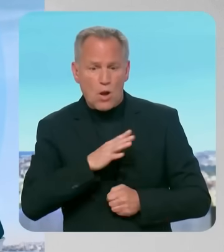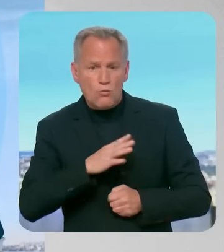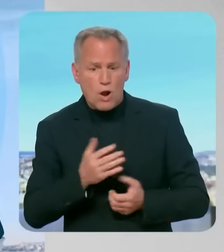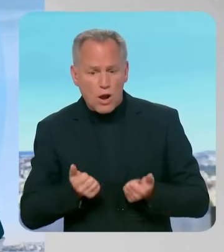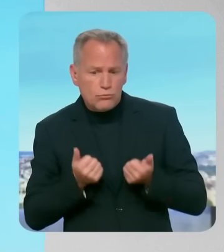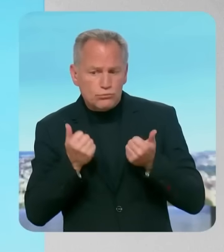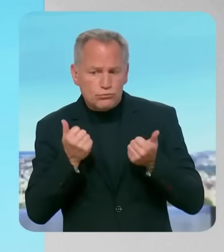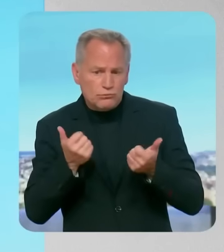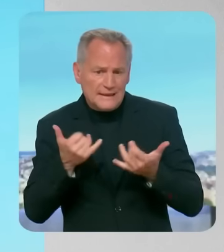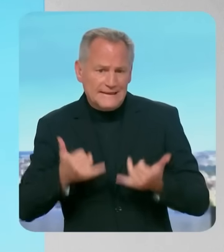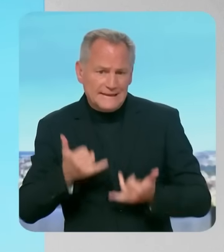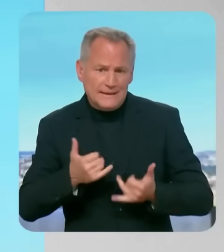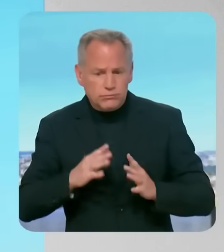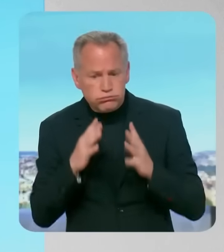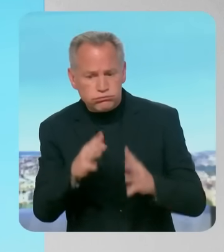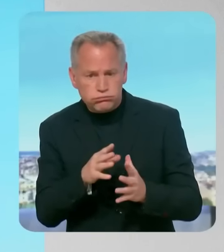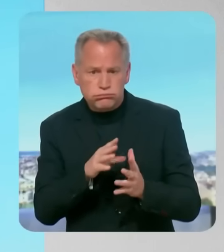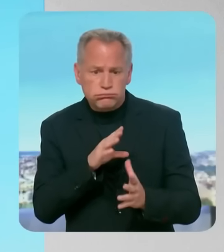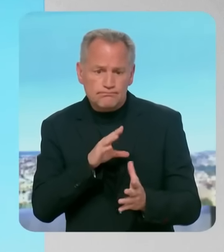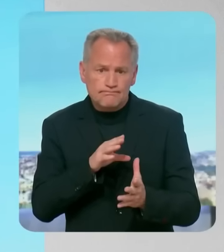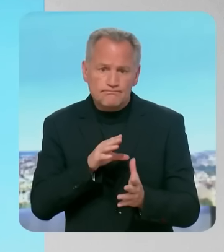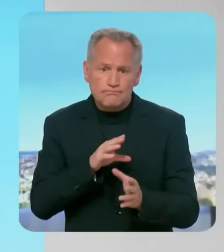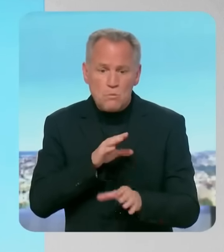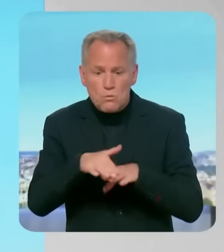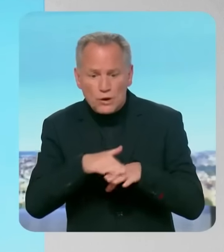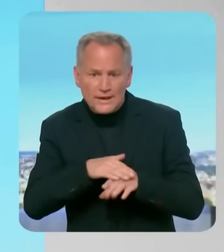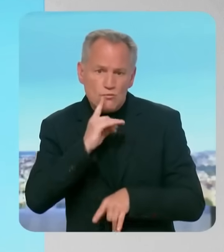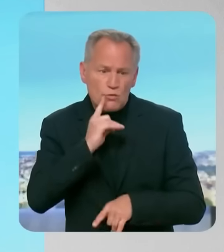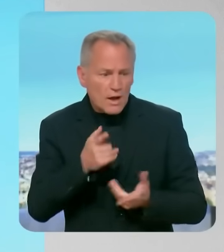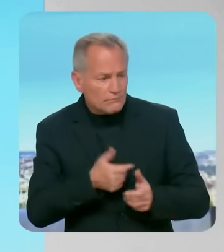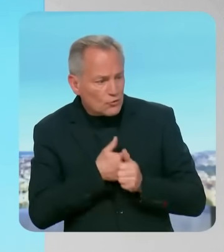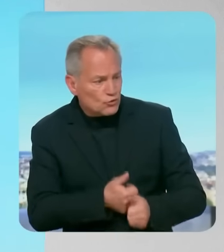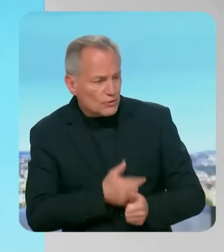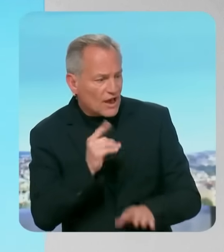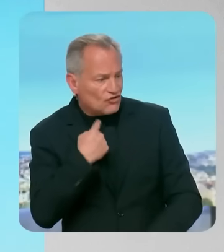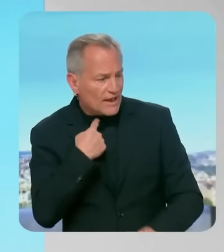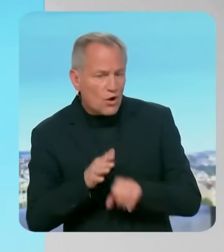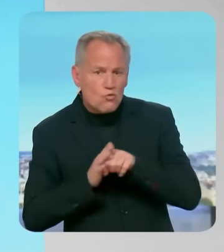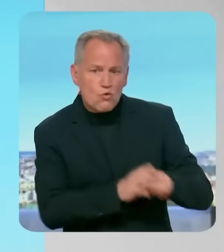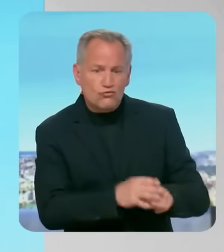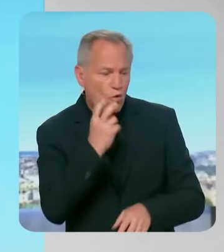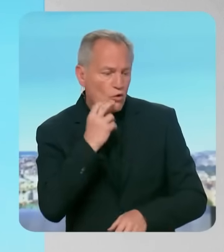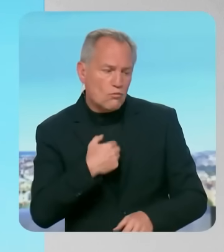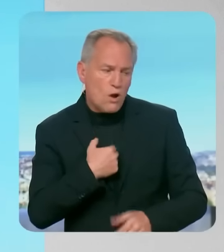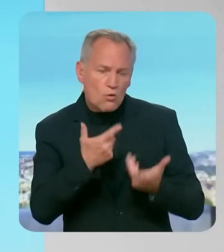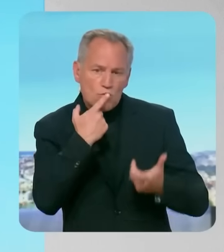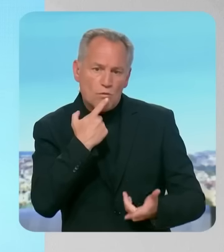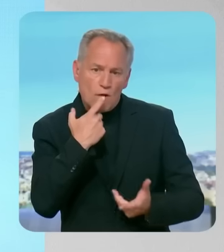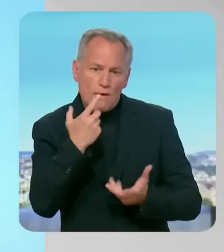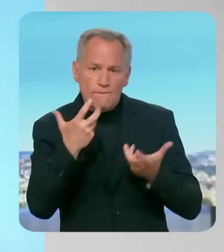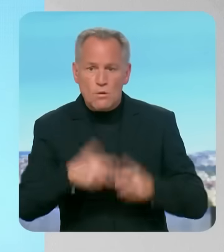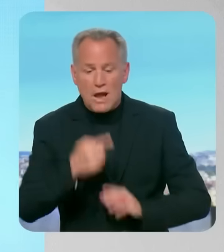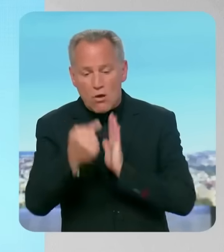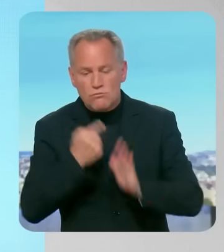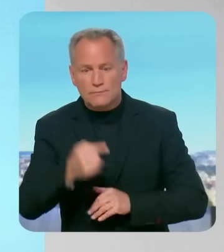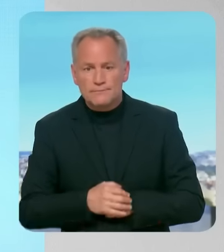s'être engagés en politique, précisément face à l'échec de la gauche, l'échec de François Hollande, que je ne souhaite pas renouveler. Une photo a mis le feu aux poudres cette semaine, c'est